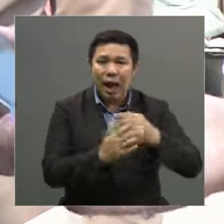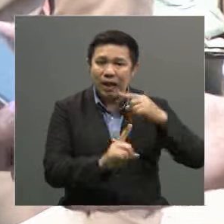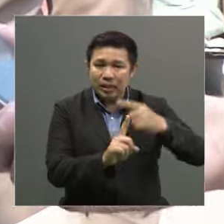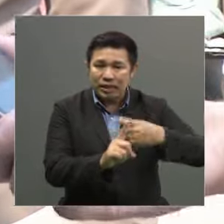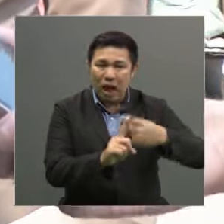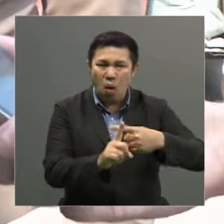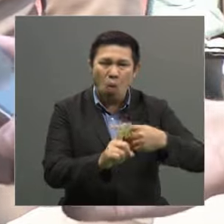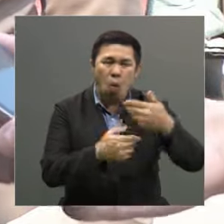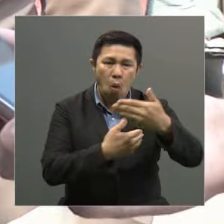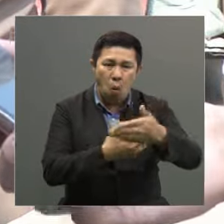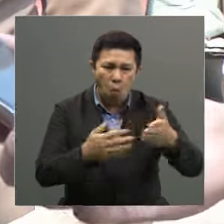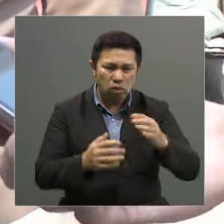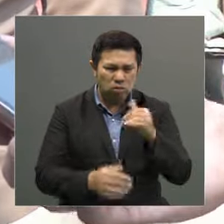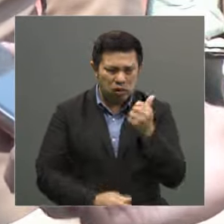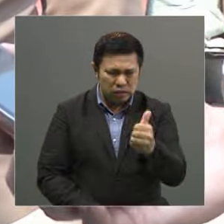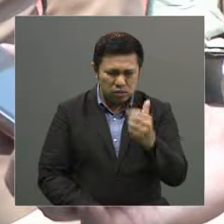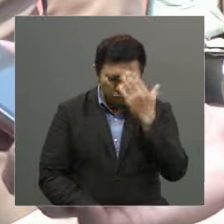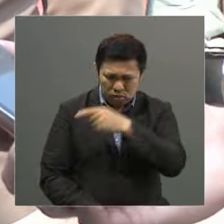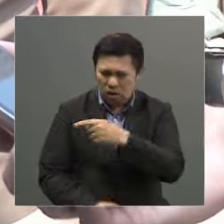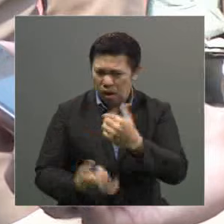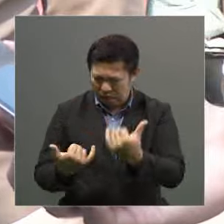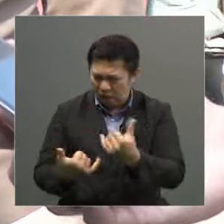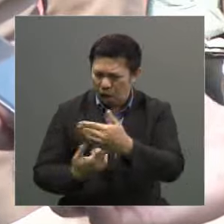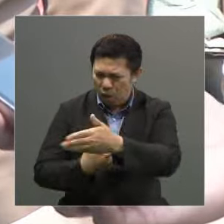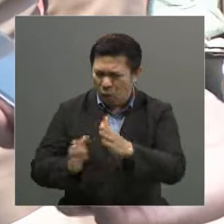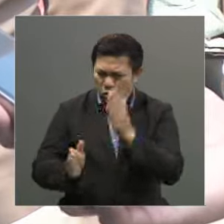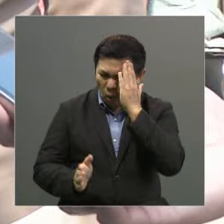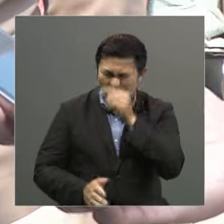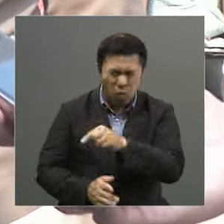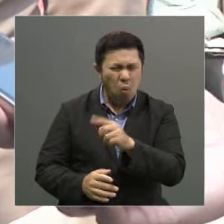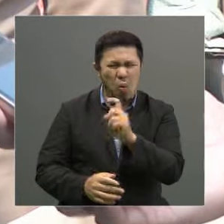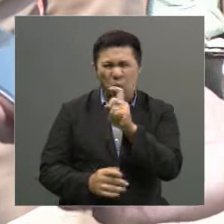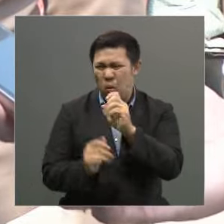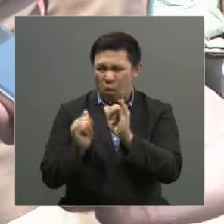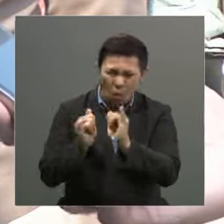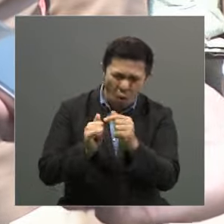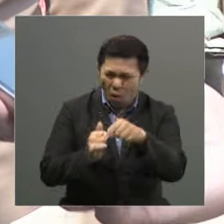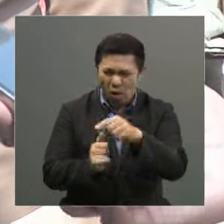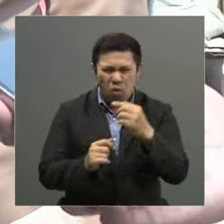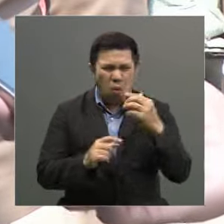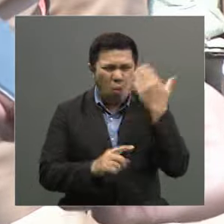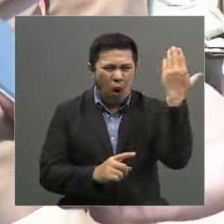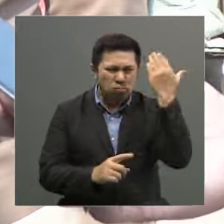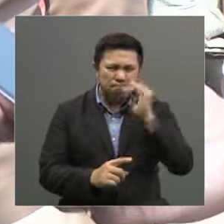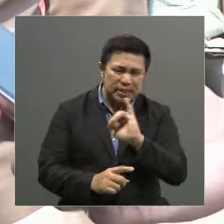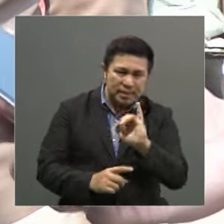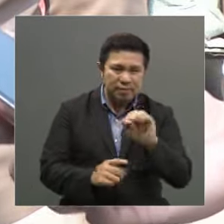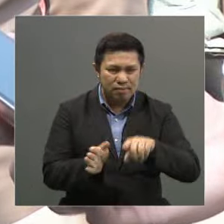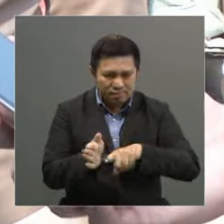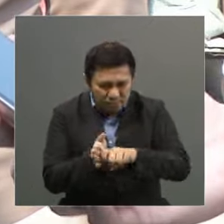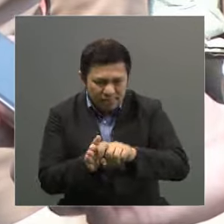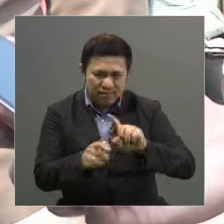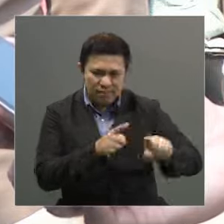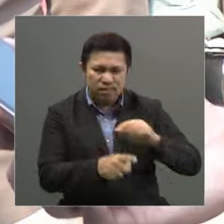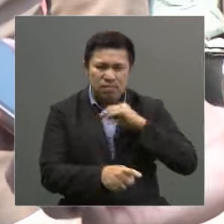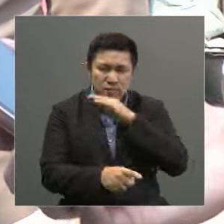าห้องที่เป็นห้องที่ดีกว่านี้เพราะว่าห้องเดิมอย่างที่นำเรียนนะคะว่าค่อนข้างแออัดแล้วก็สภาพแวดล้อมไม่ค่อยเหมาะสมนะคะมีเชื้อโรคมีอะไรต่